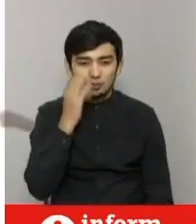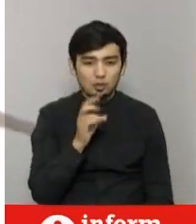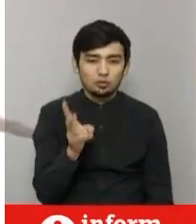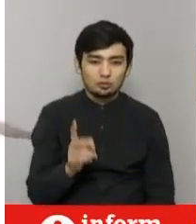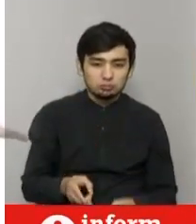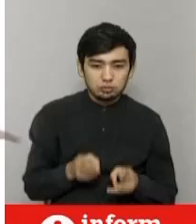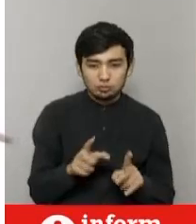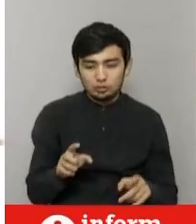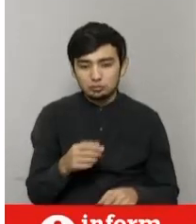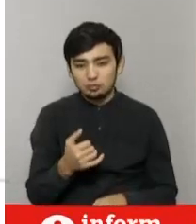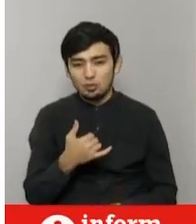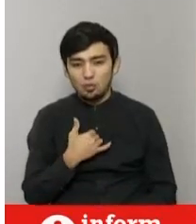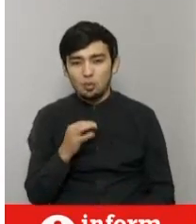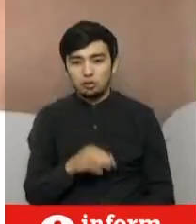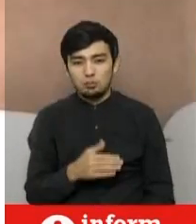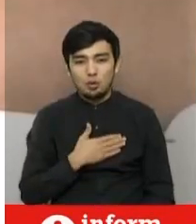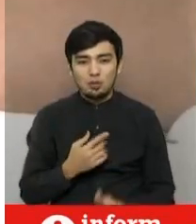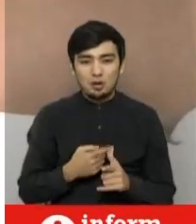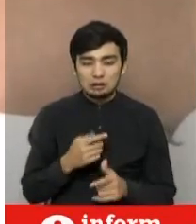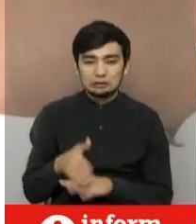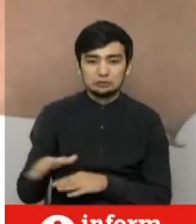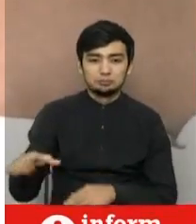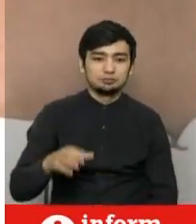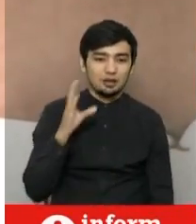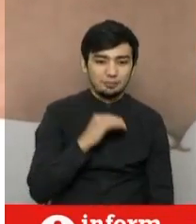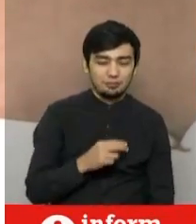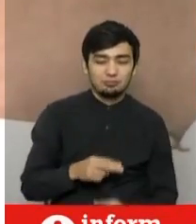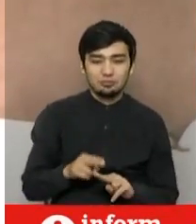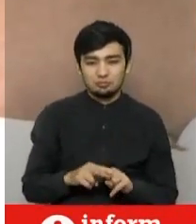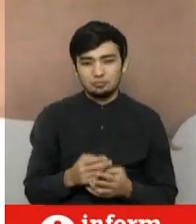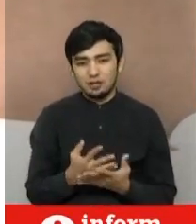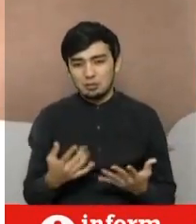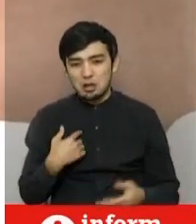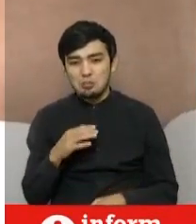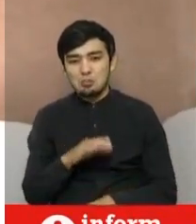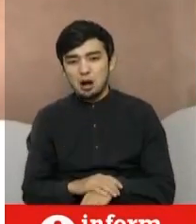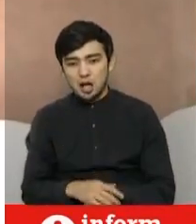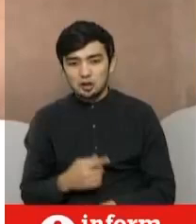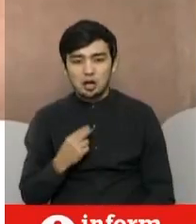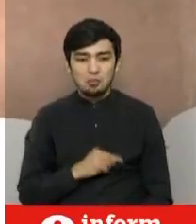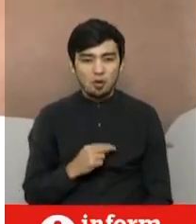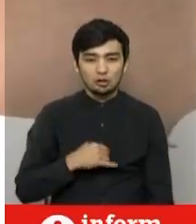машинниктар біздің атымыздан кредит расым деген қажет емес қой. Банк қызметкерім деп біраз адамдар ақшасын алып